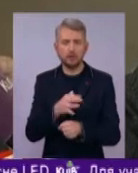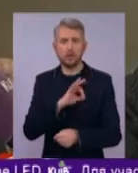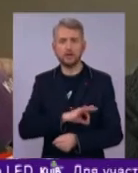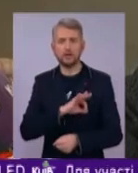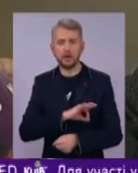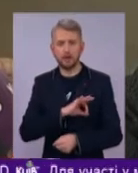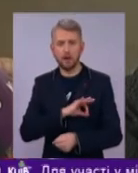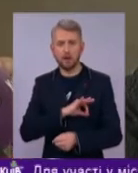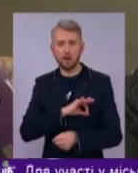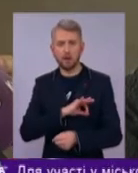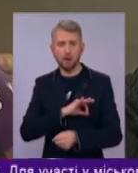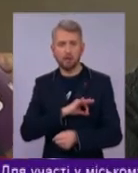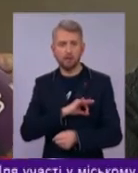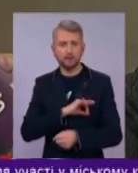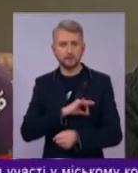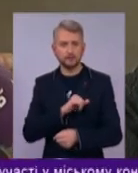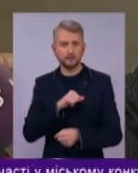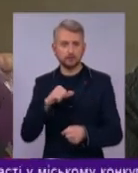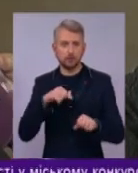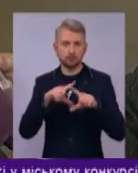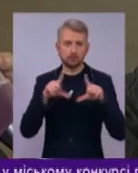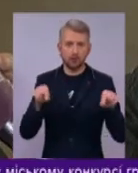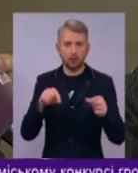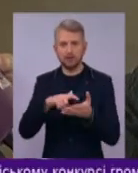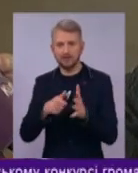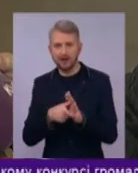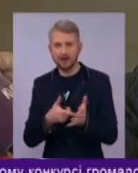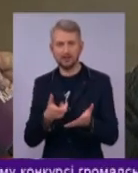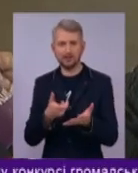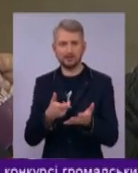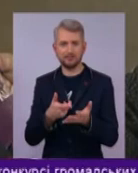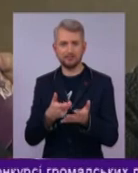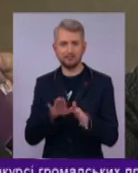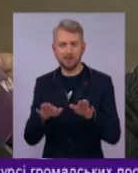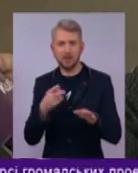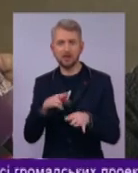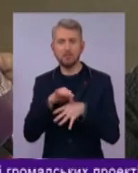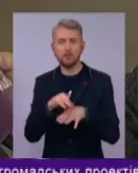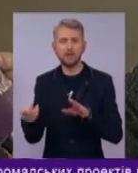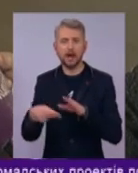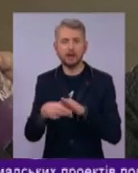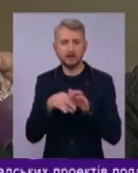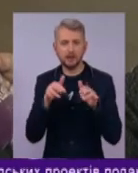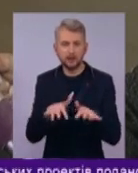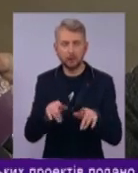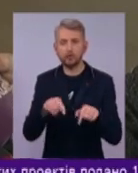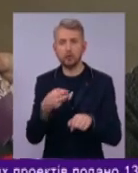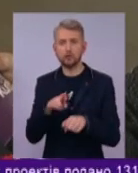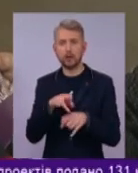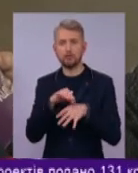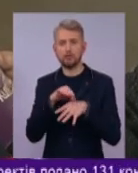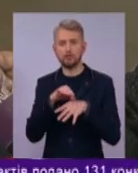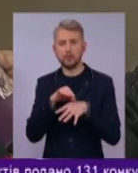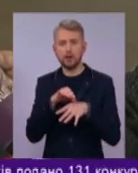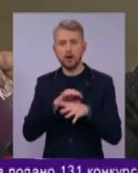використання інфраструктури шкільних закладів для проведення агітаційних заходів, а також